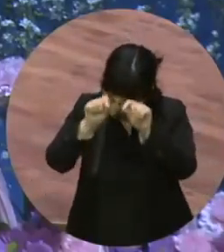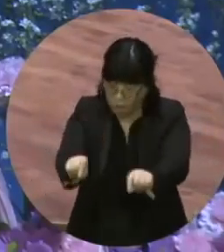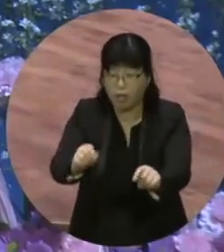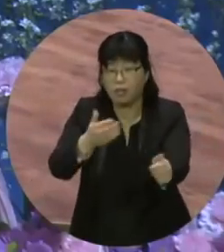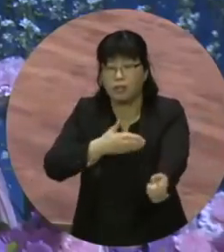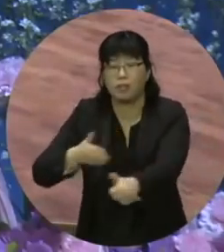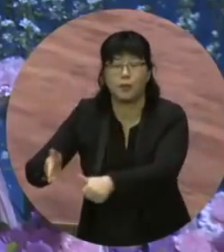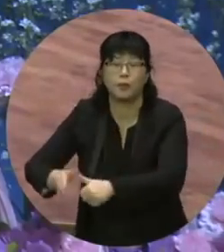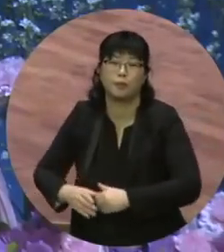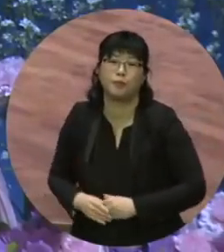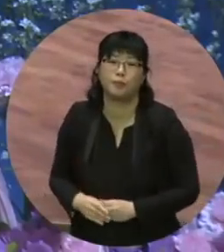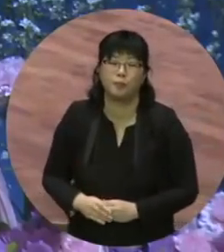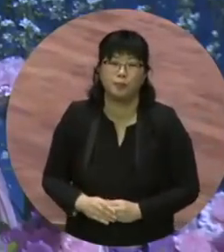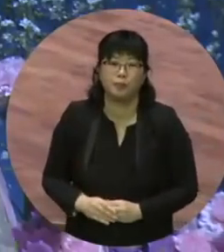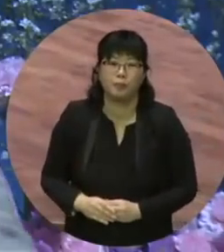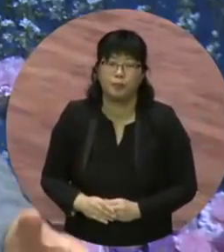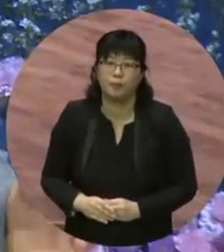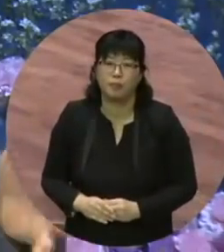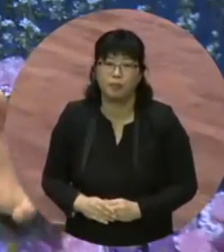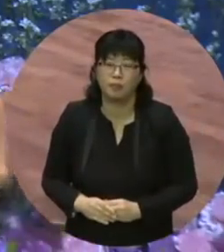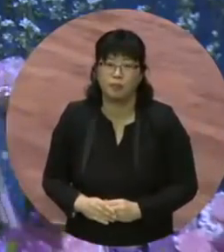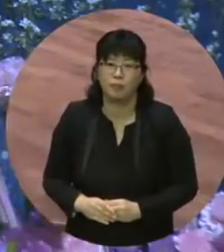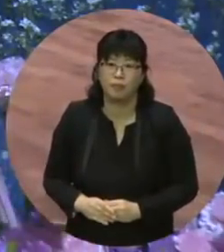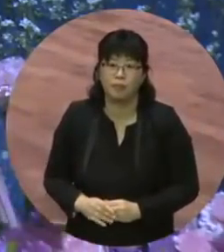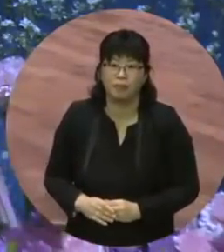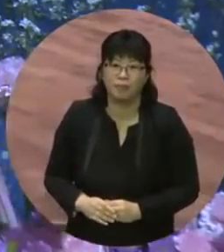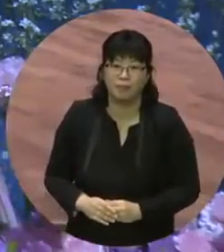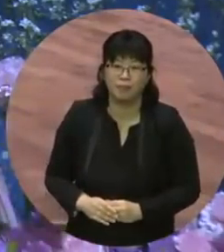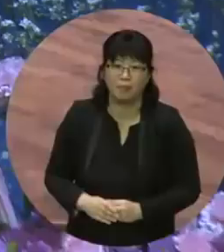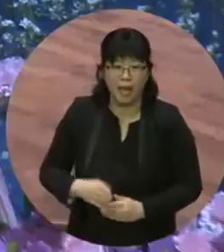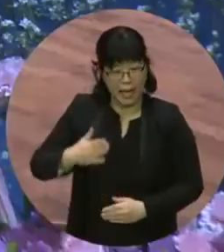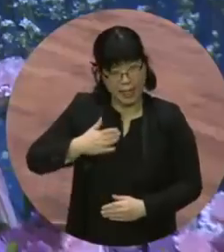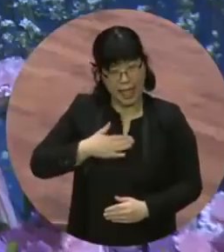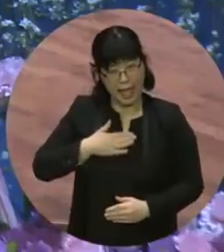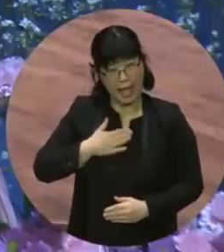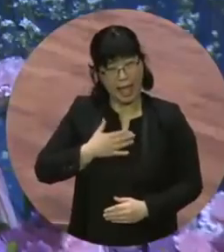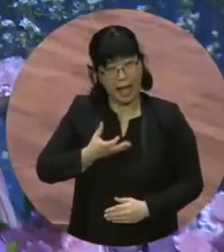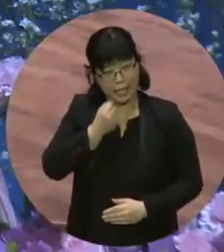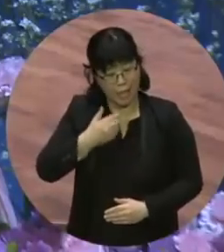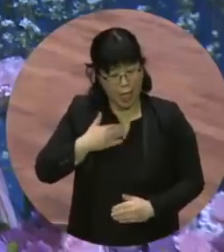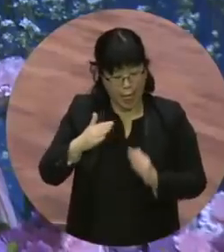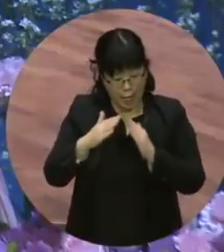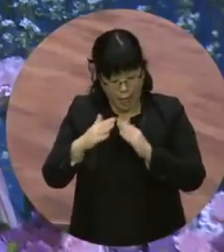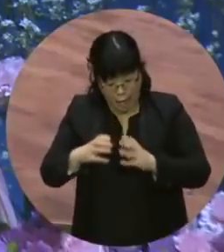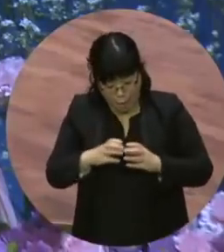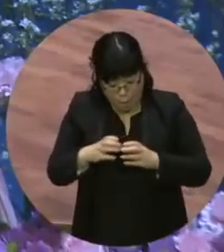아브라함이 아브라함으로 여러 민족이 그렇게 이제 완전히